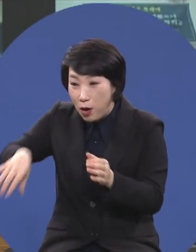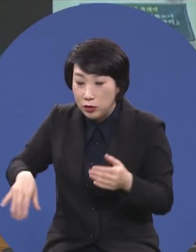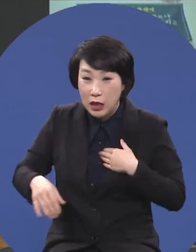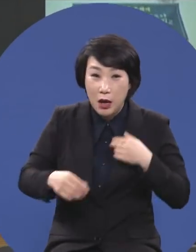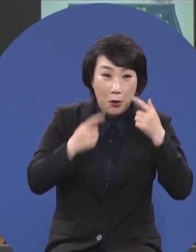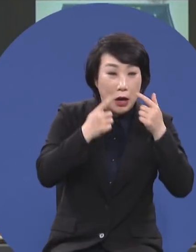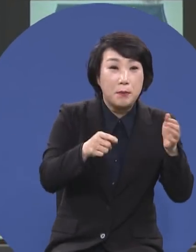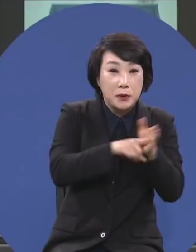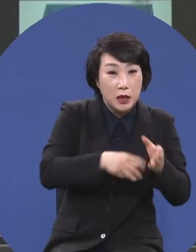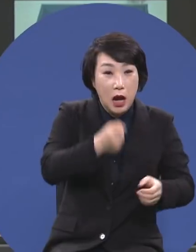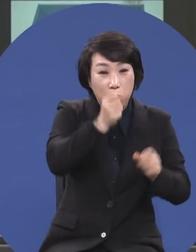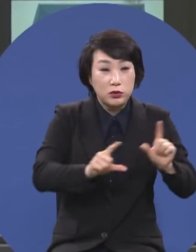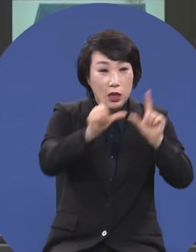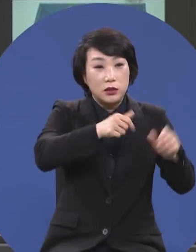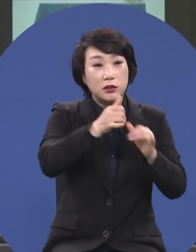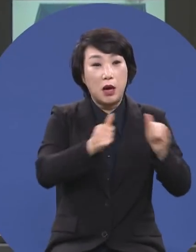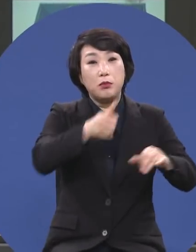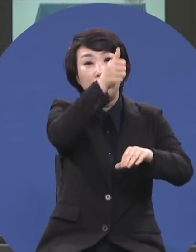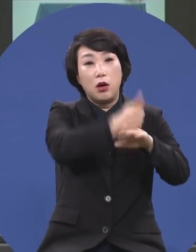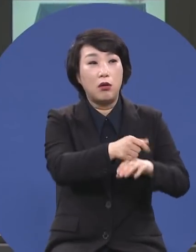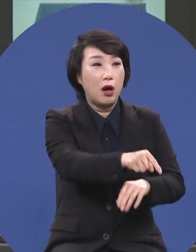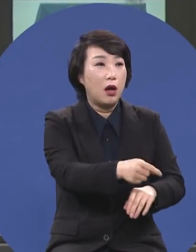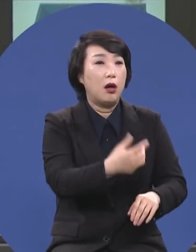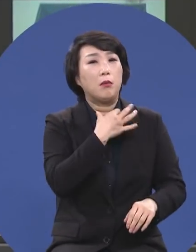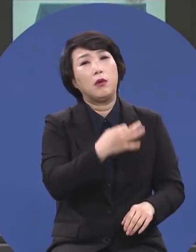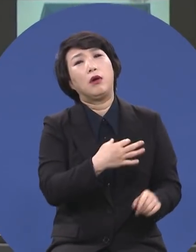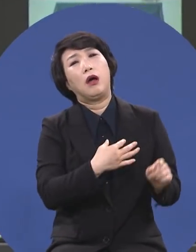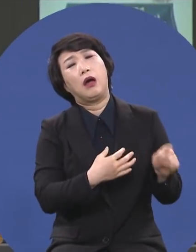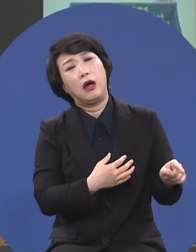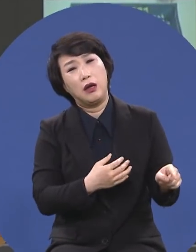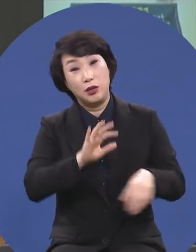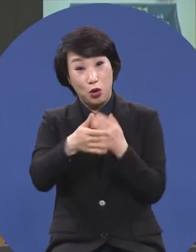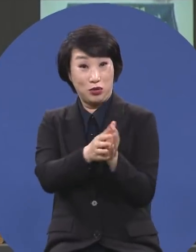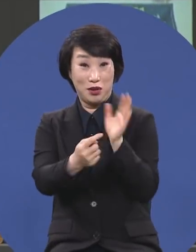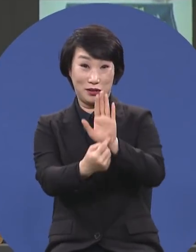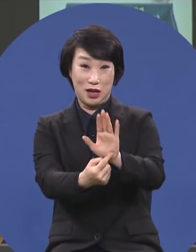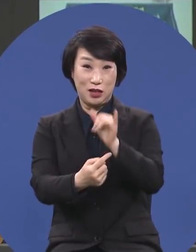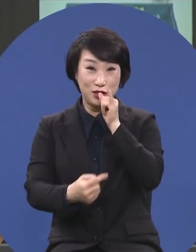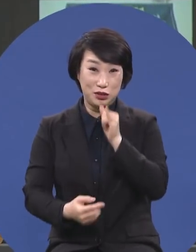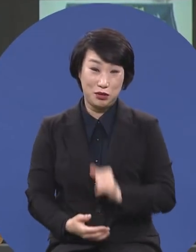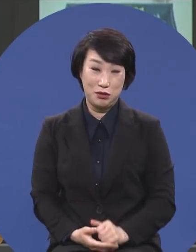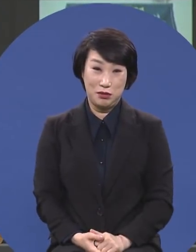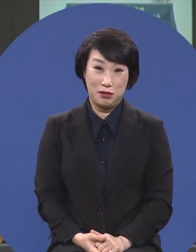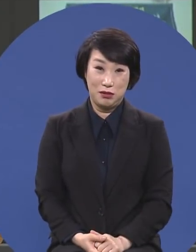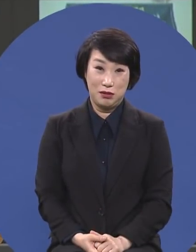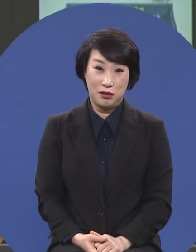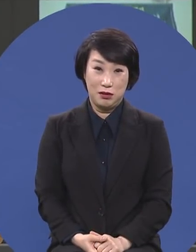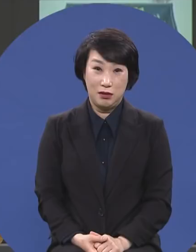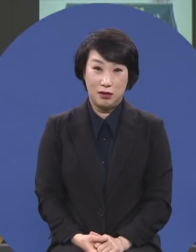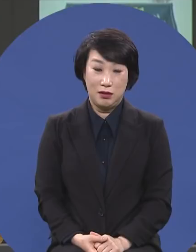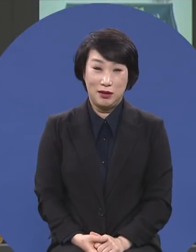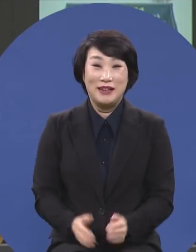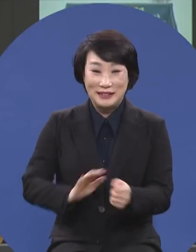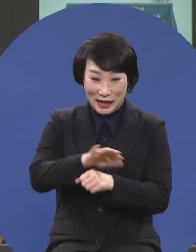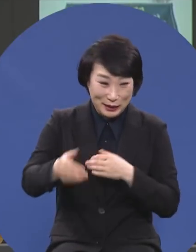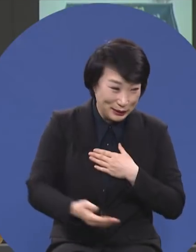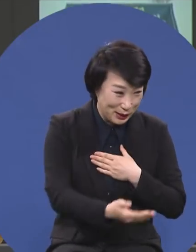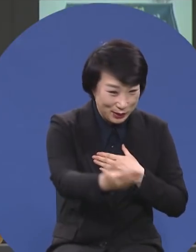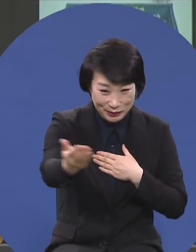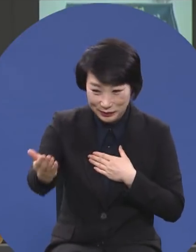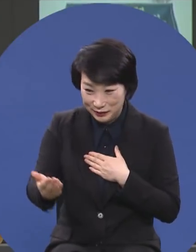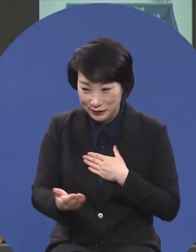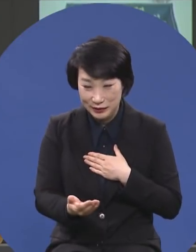사는 자의 결과의 최후가 얼마나 불행한가를 성경은 말해주고 있지 않느냐 이 말입니다. 사랑하는